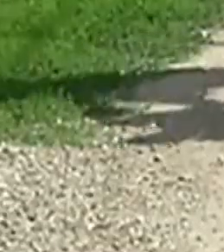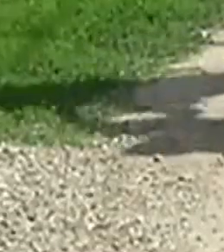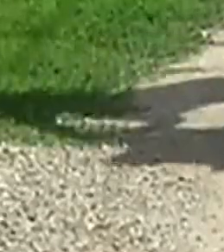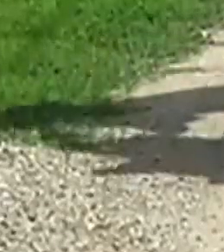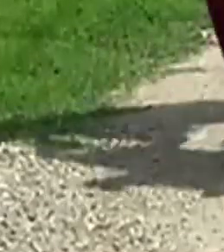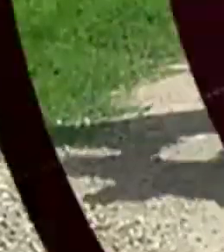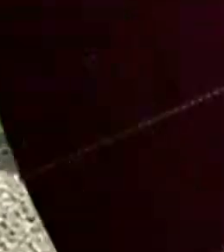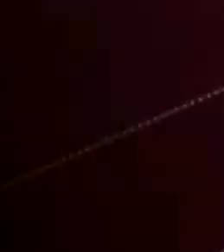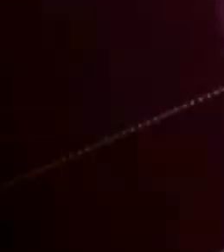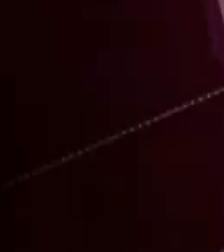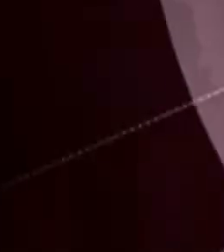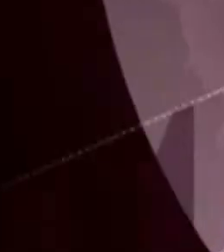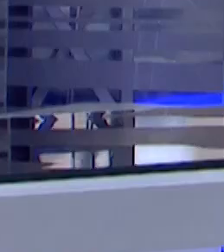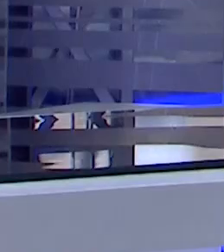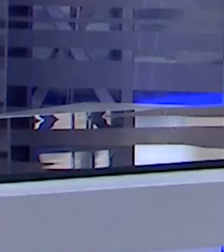цивилизации?